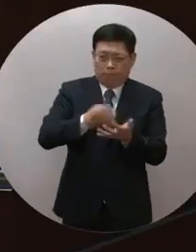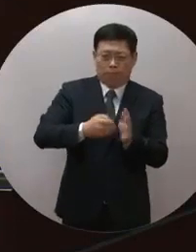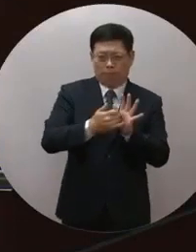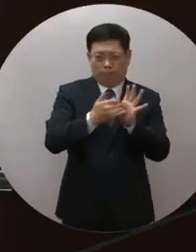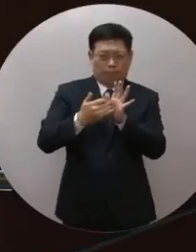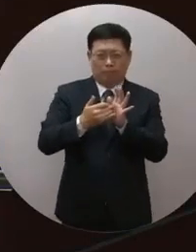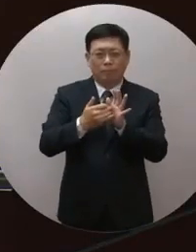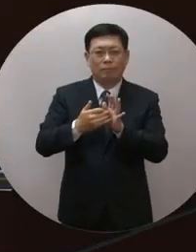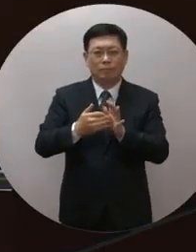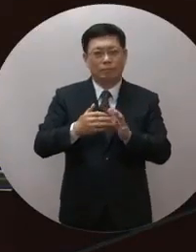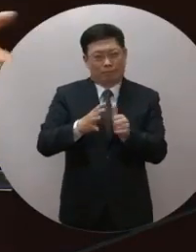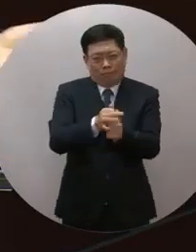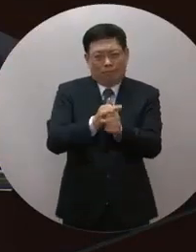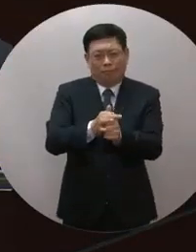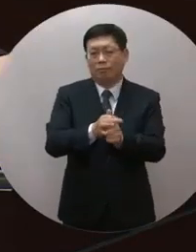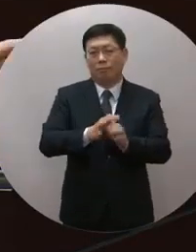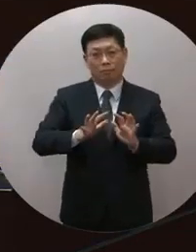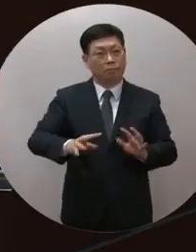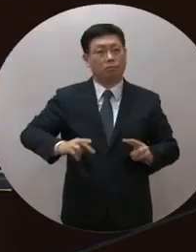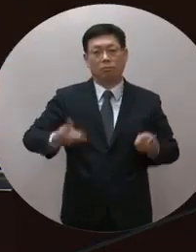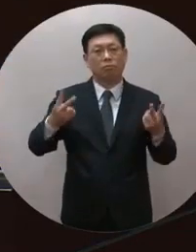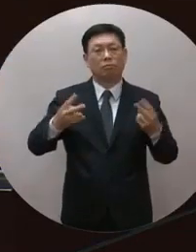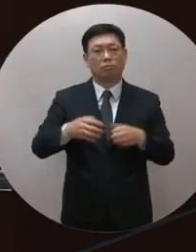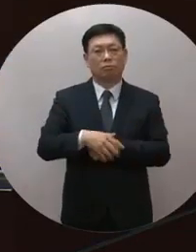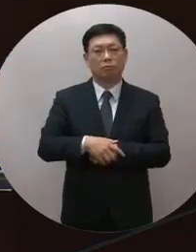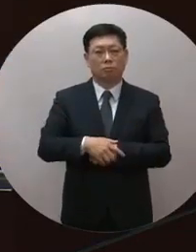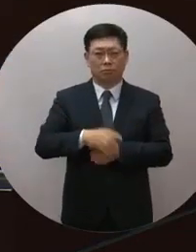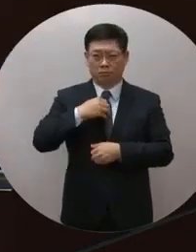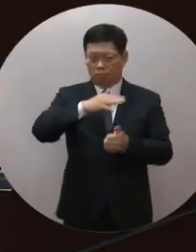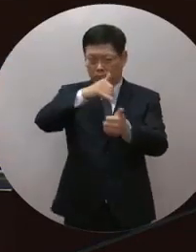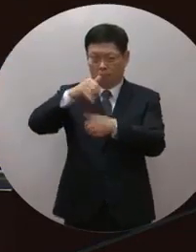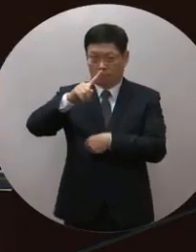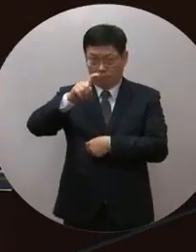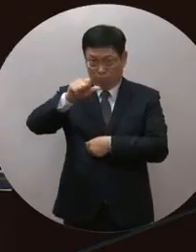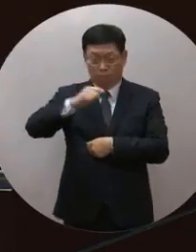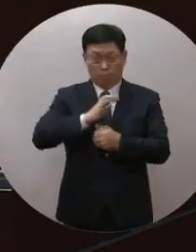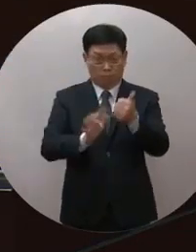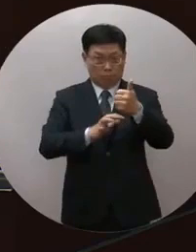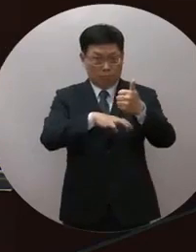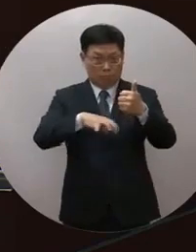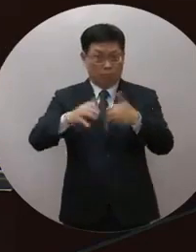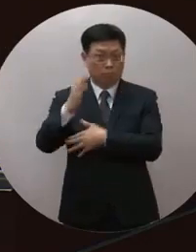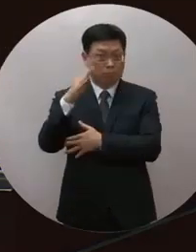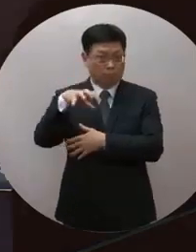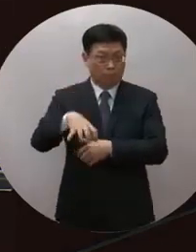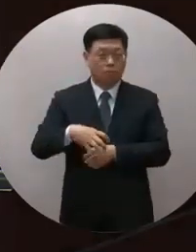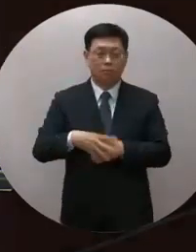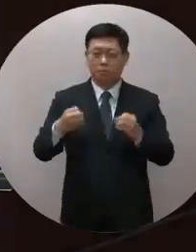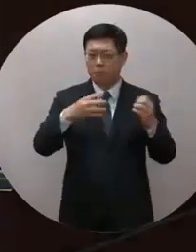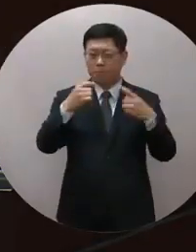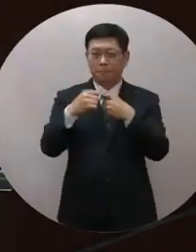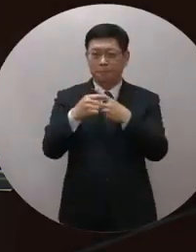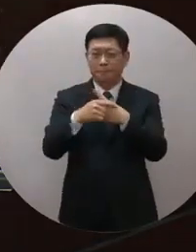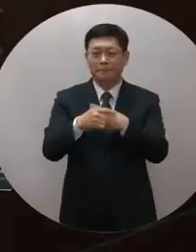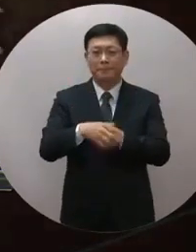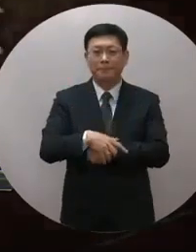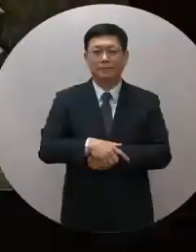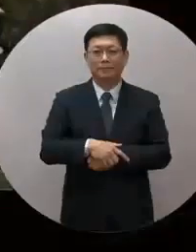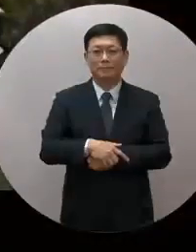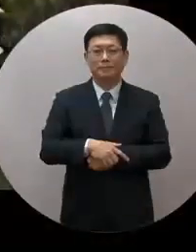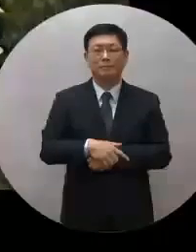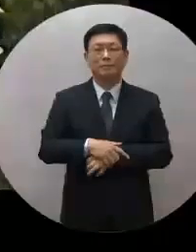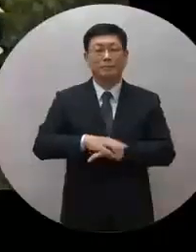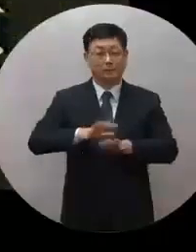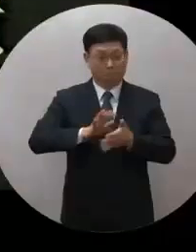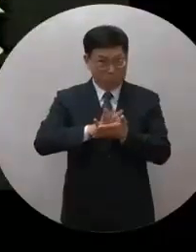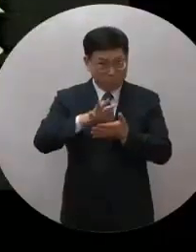采用党的政策，我们结合了15个部会，大家讨论，